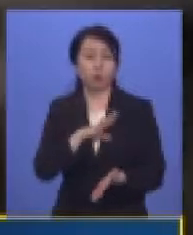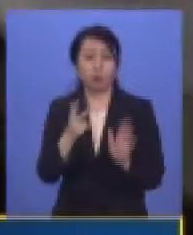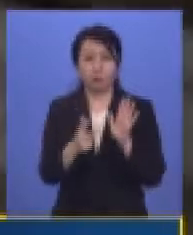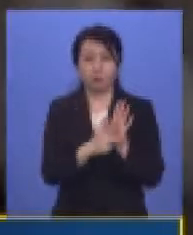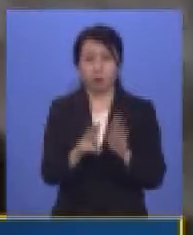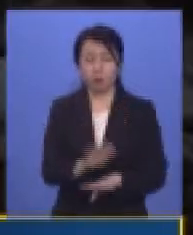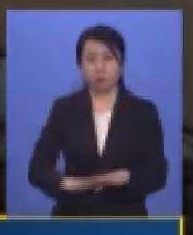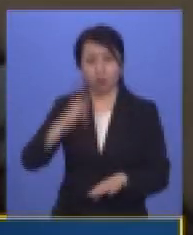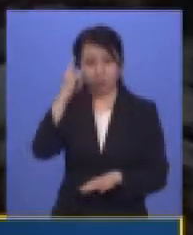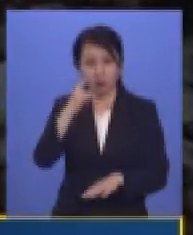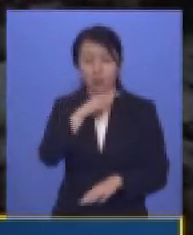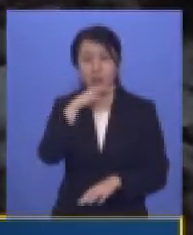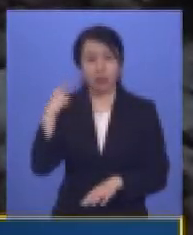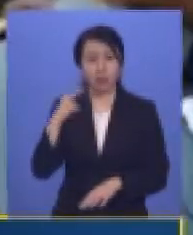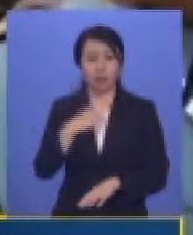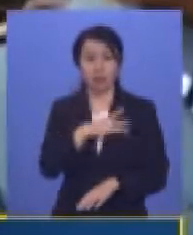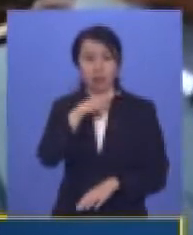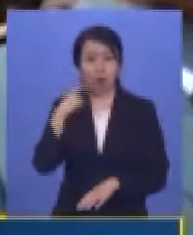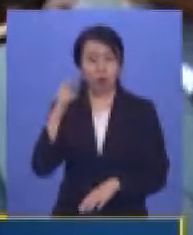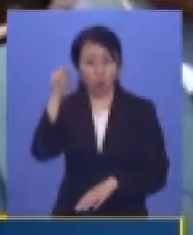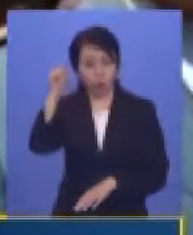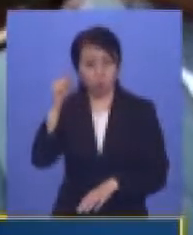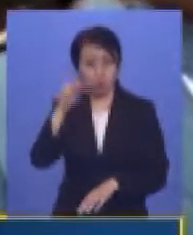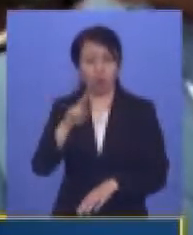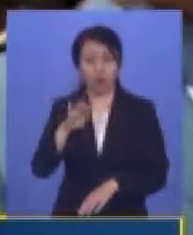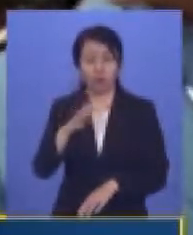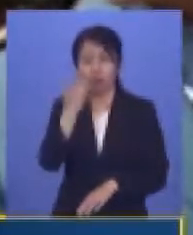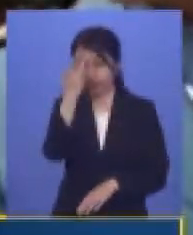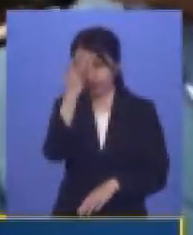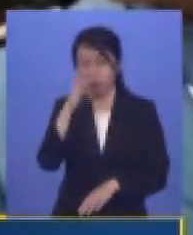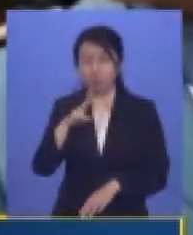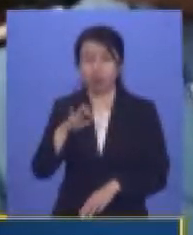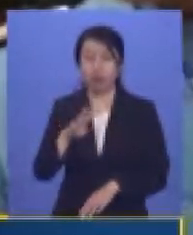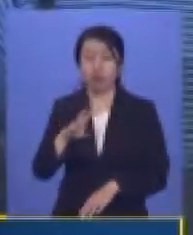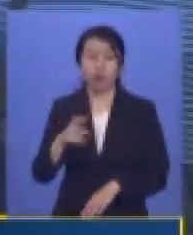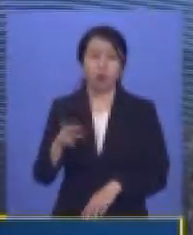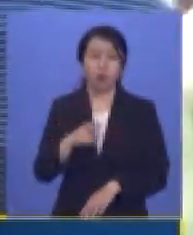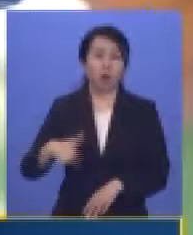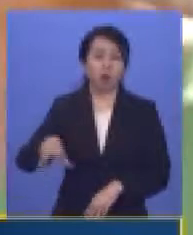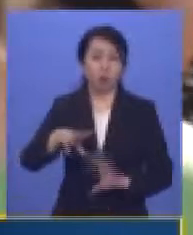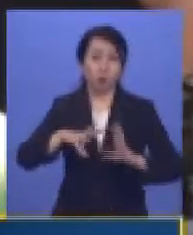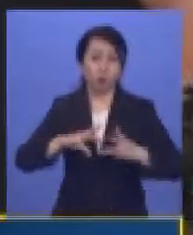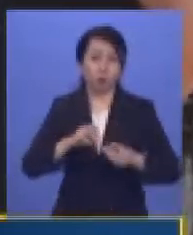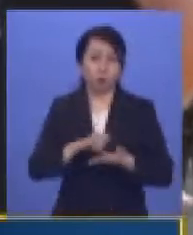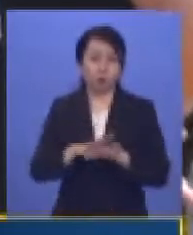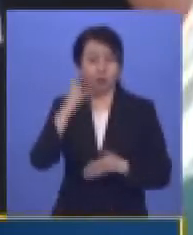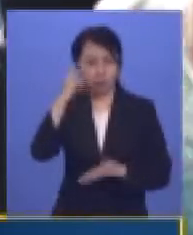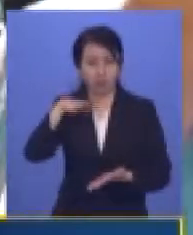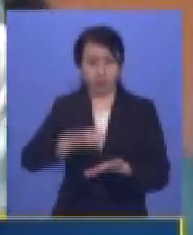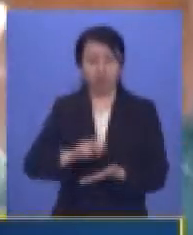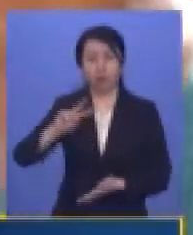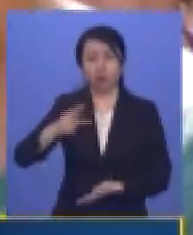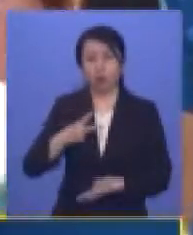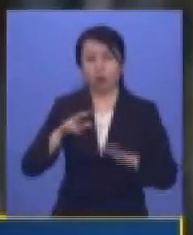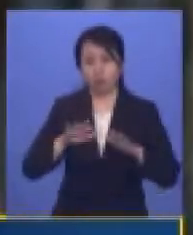8 стран – Казахстан, Россия, Беларусь, Узбекистан, Кыргызстан, Индия, Пакистан и Монголия. В общекомандном зачете Казахстан занял